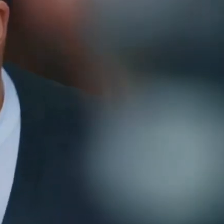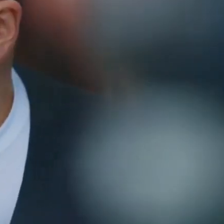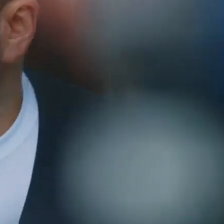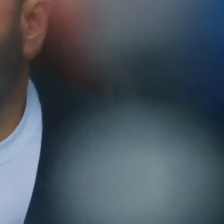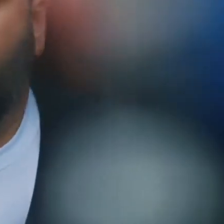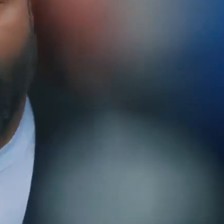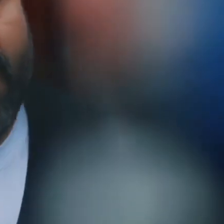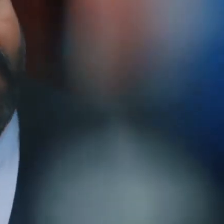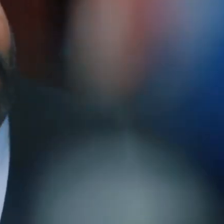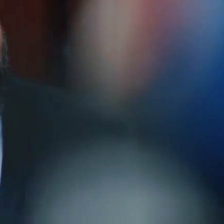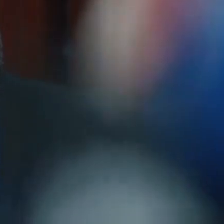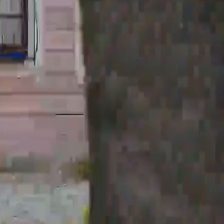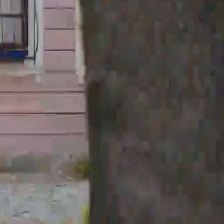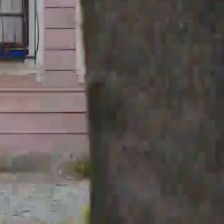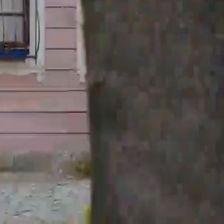bakıştı.